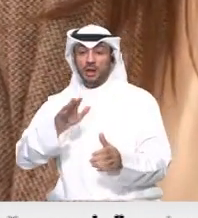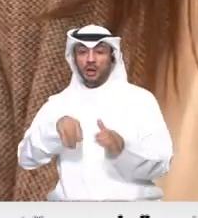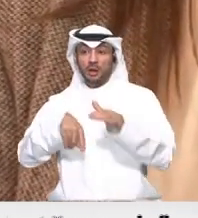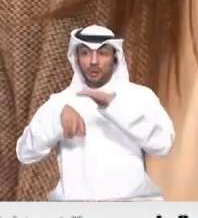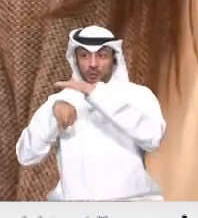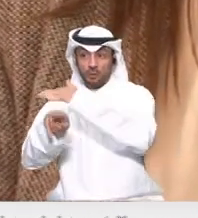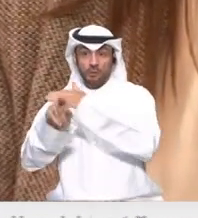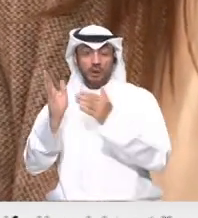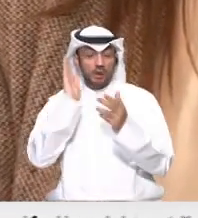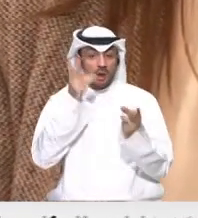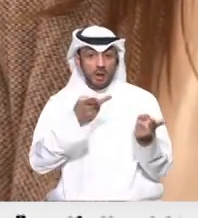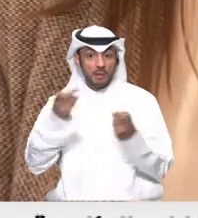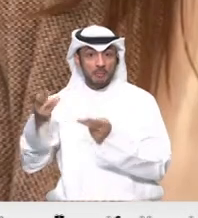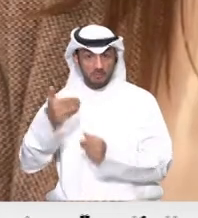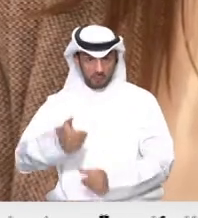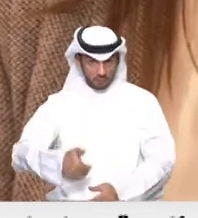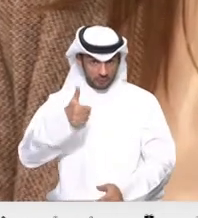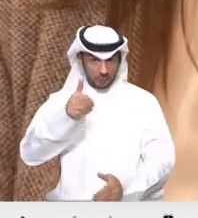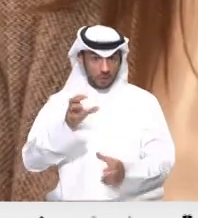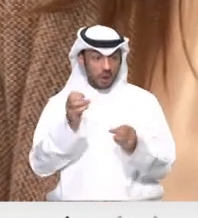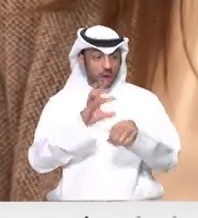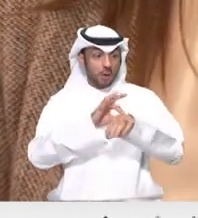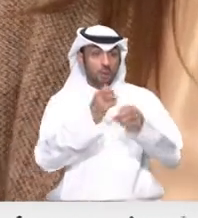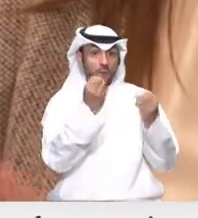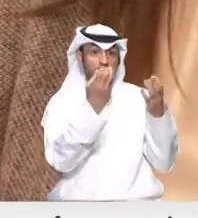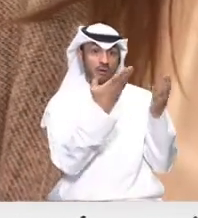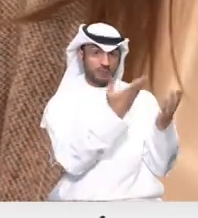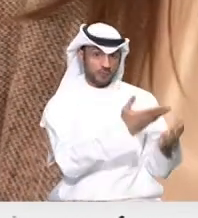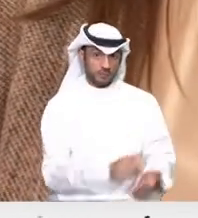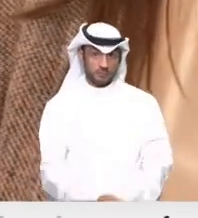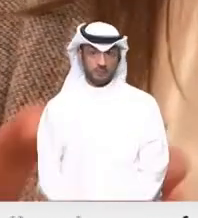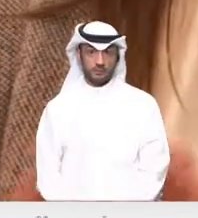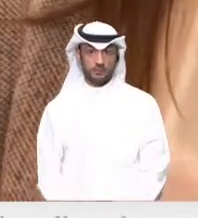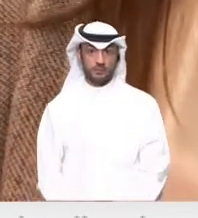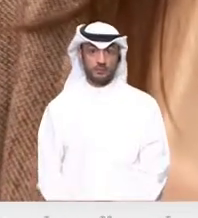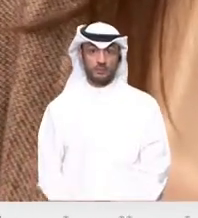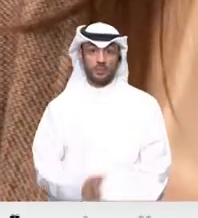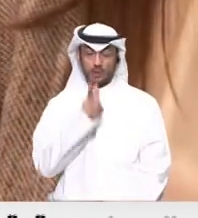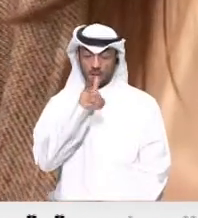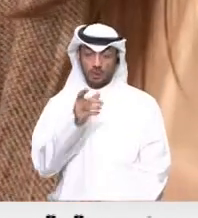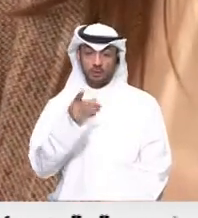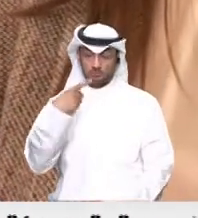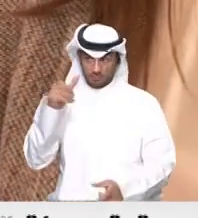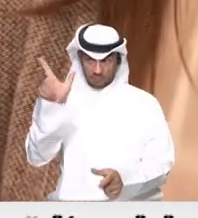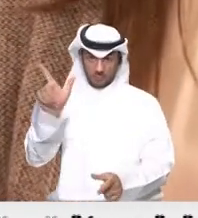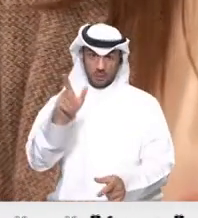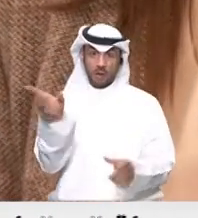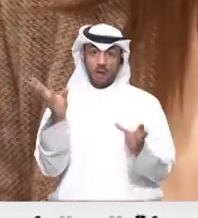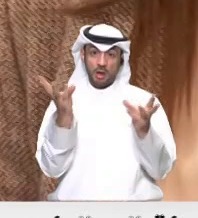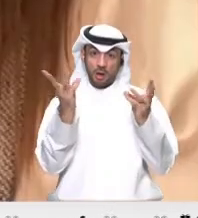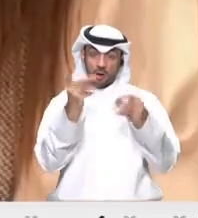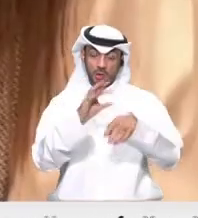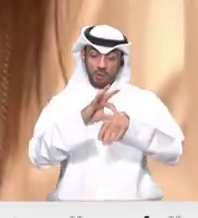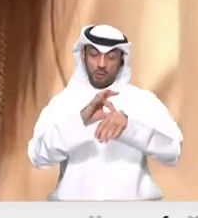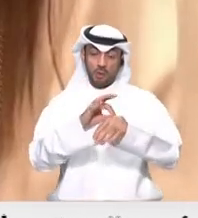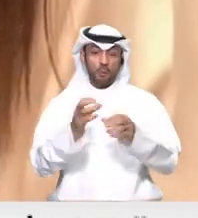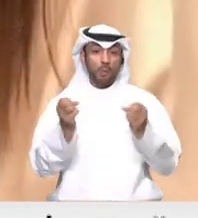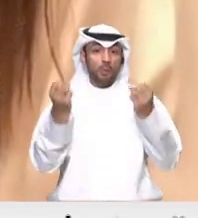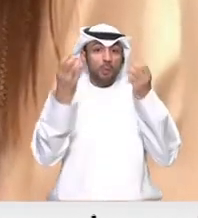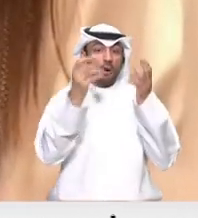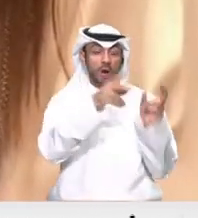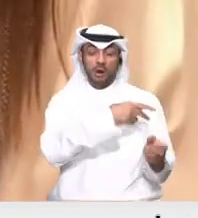من النازحين مي؟ نعم، كما تفضلت وقلت العدد كبير والعدد غير مسبوق،